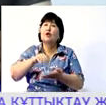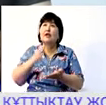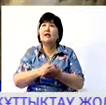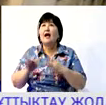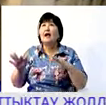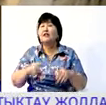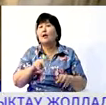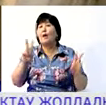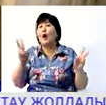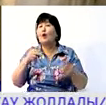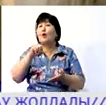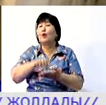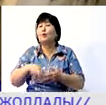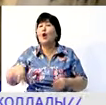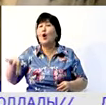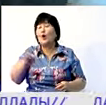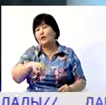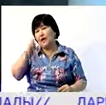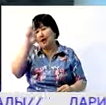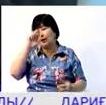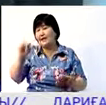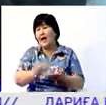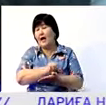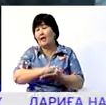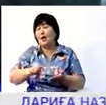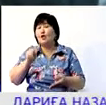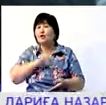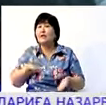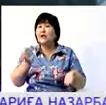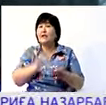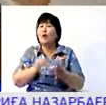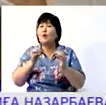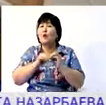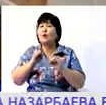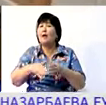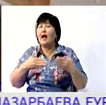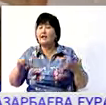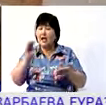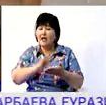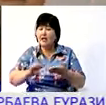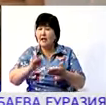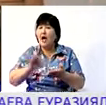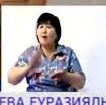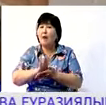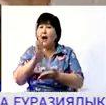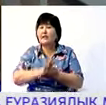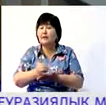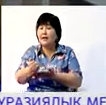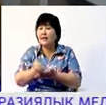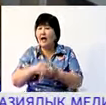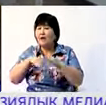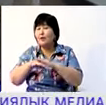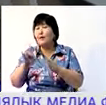Шара барысында клуб мүшелеріне облыстық мемлекеттік архивтің жұмысы таныстырылып, 10,000-нан астам қолжазбалар мен басылым беттері сақталған